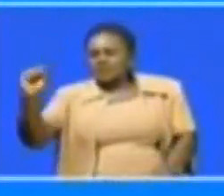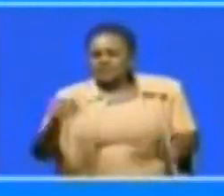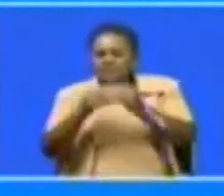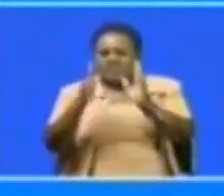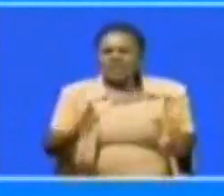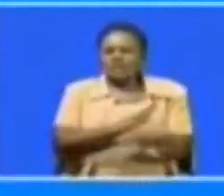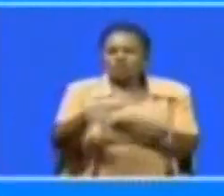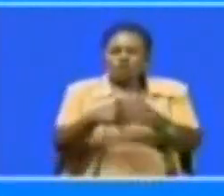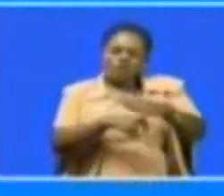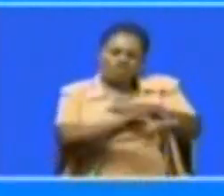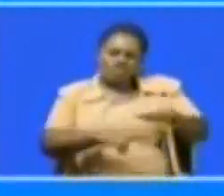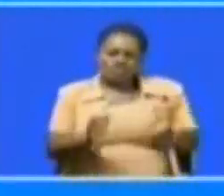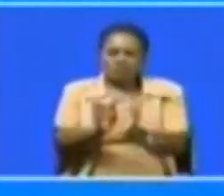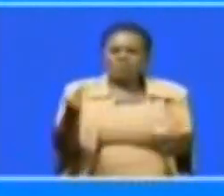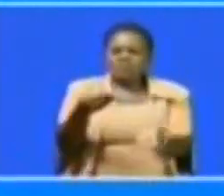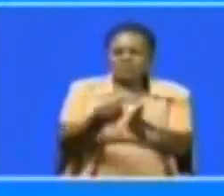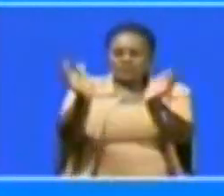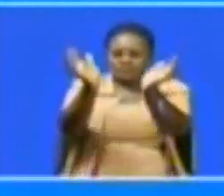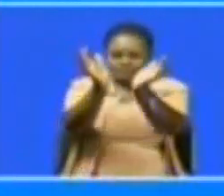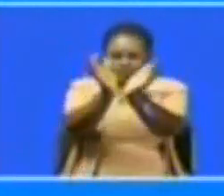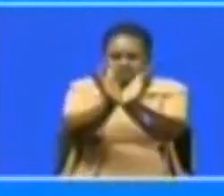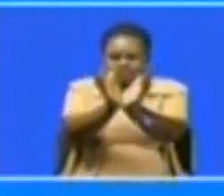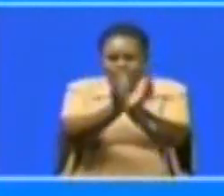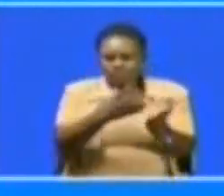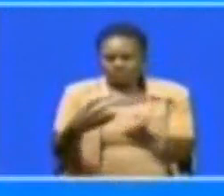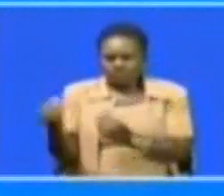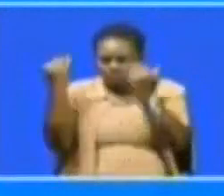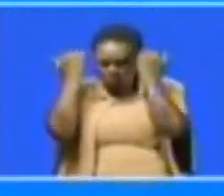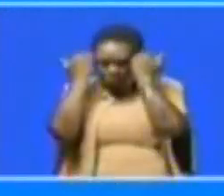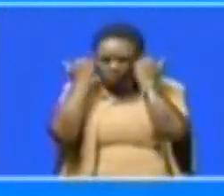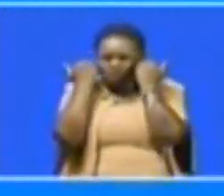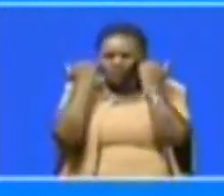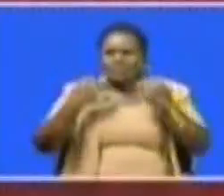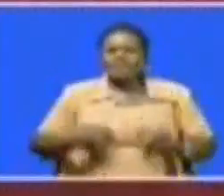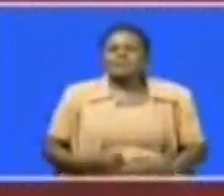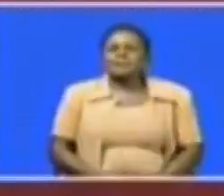ambao walipora mali ya umma wamekamatwa na kufunguliwa mashtaka mahakamani.